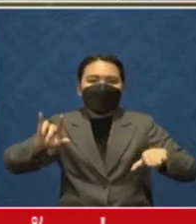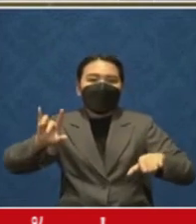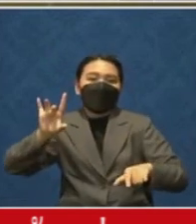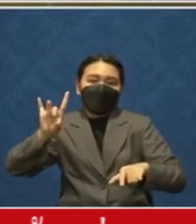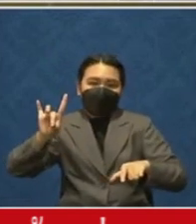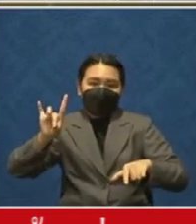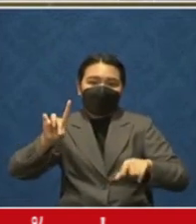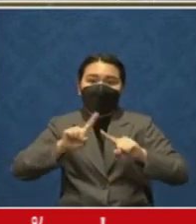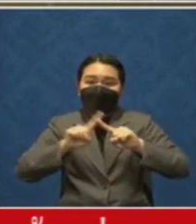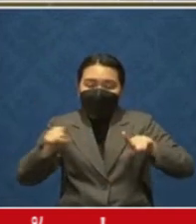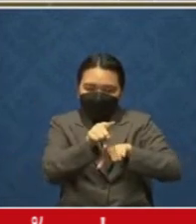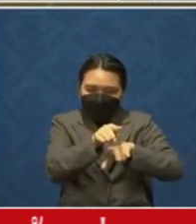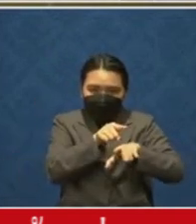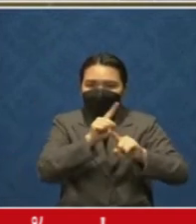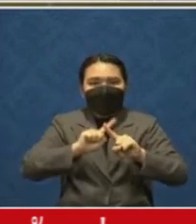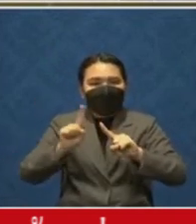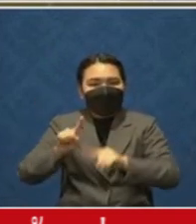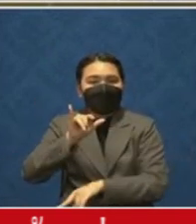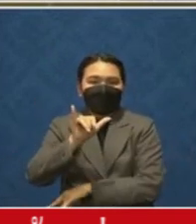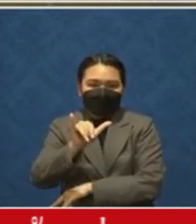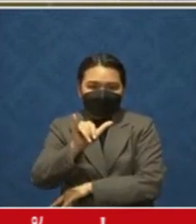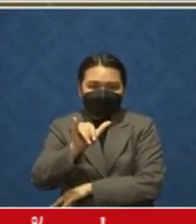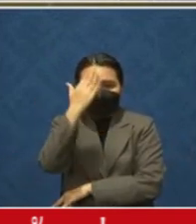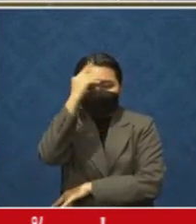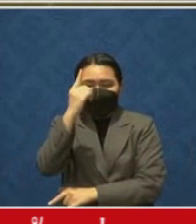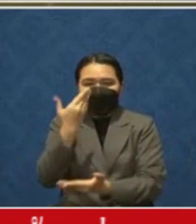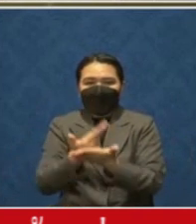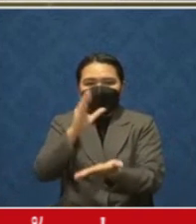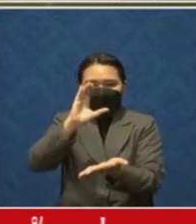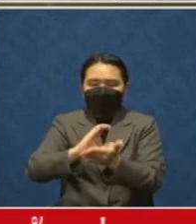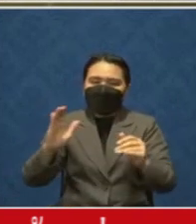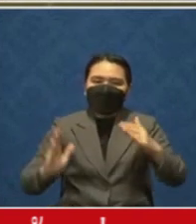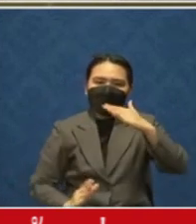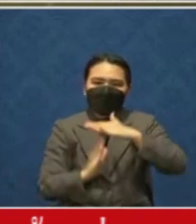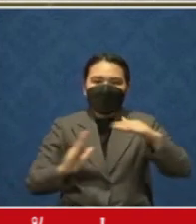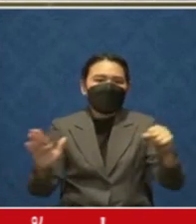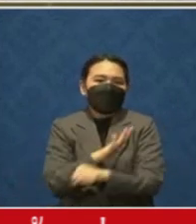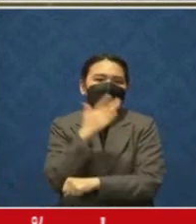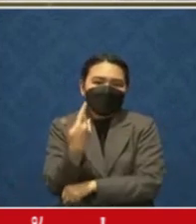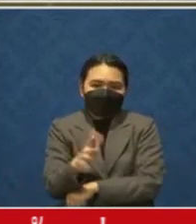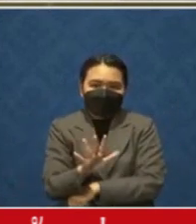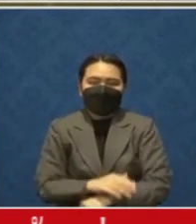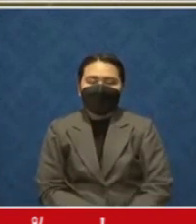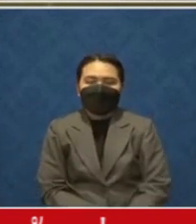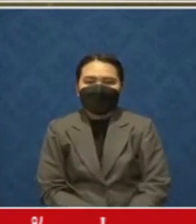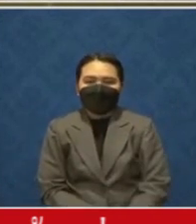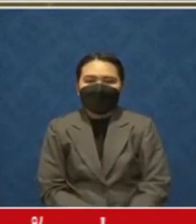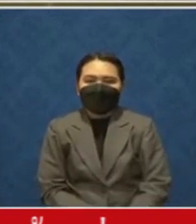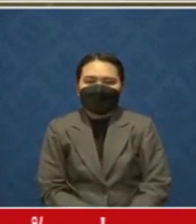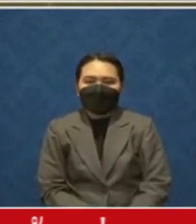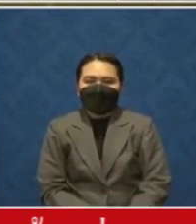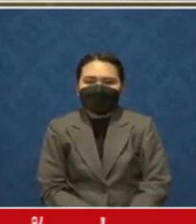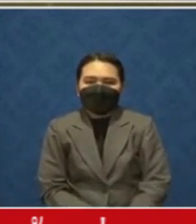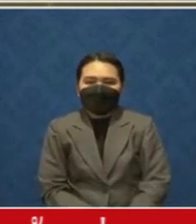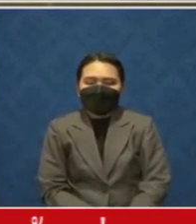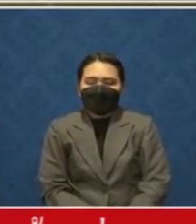ครับโดยที่ยังไม่มีอาวุธนะครับงบประมาณที่ผมกราบเรียนท่านประธานไปเนี่ยหน้า35ครับท่านประธาน